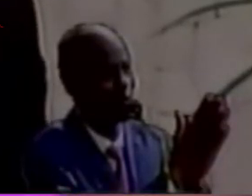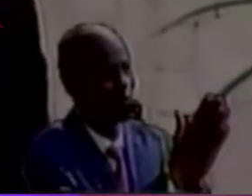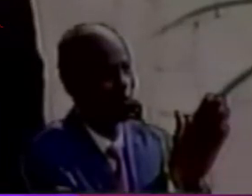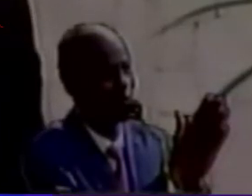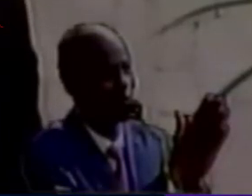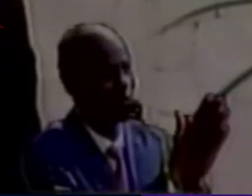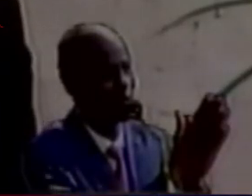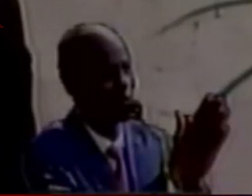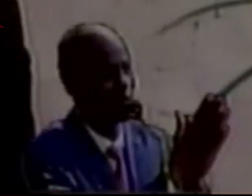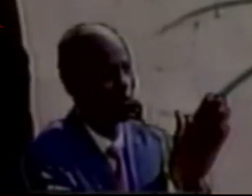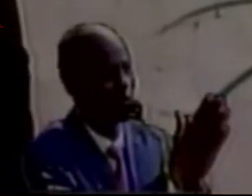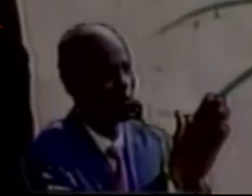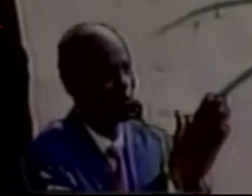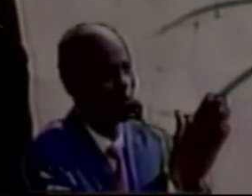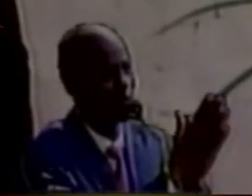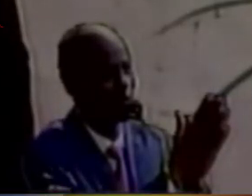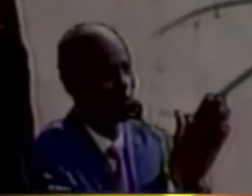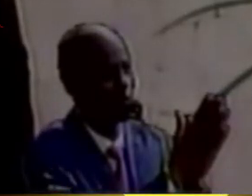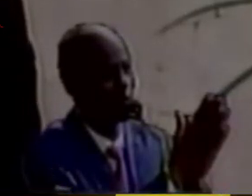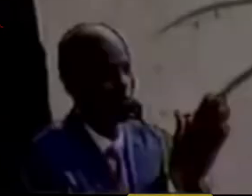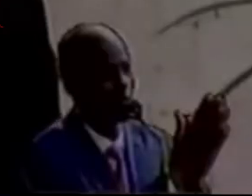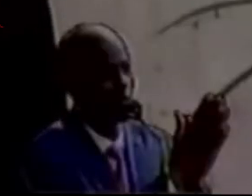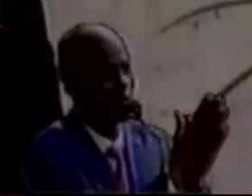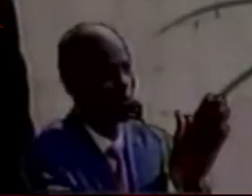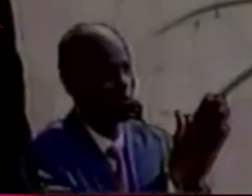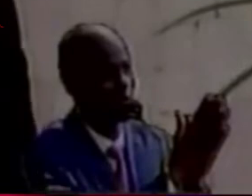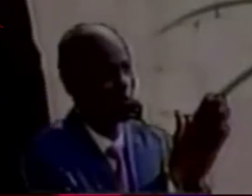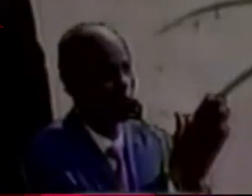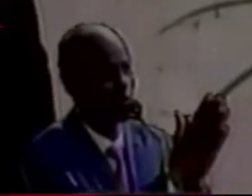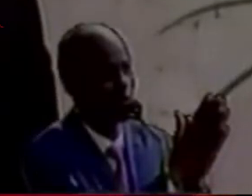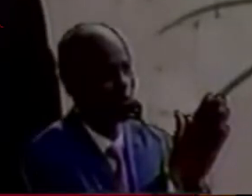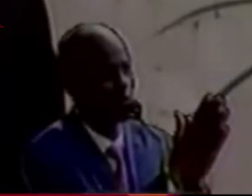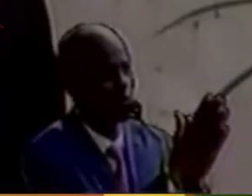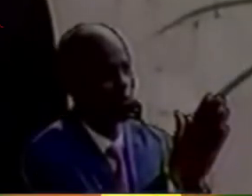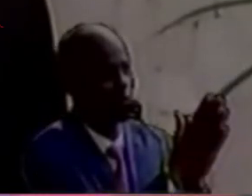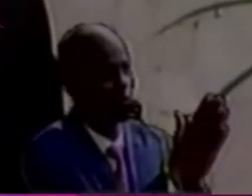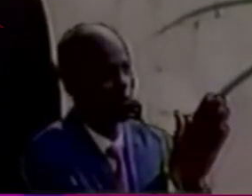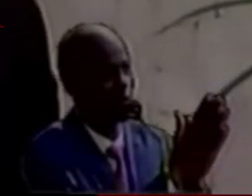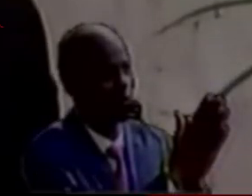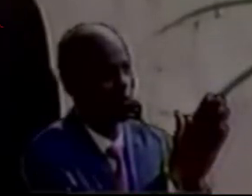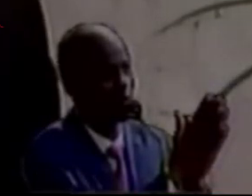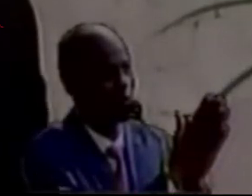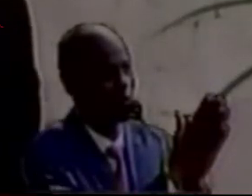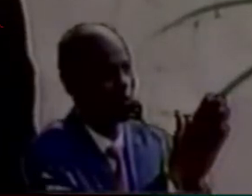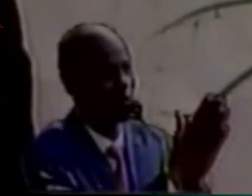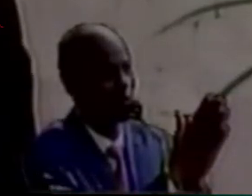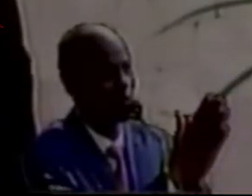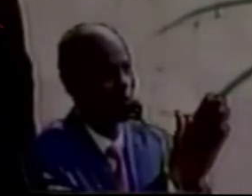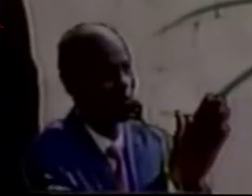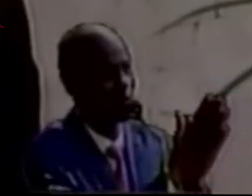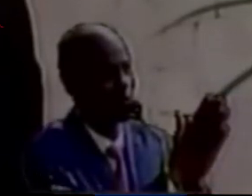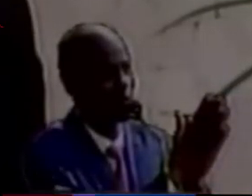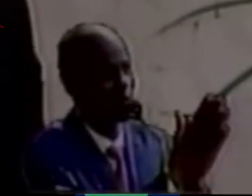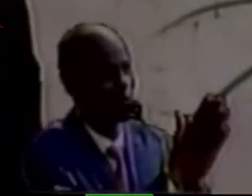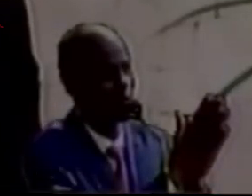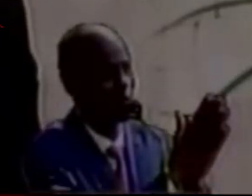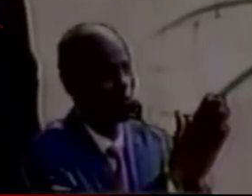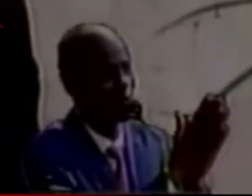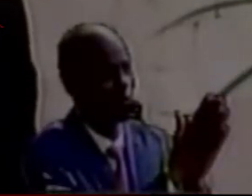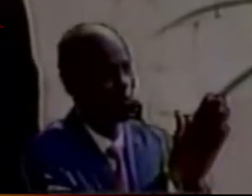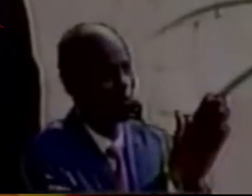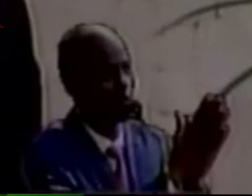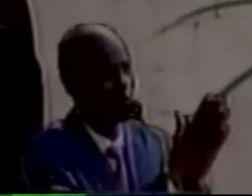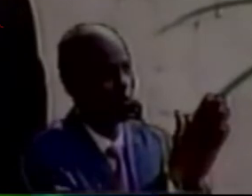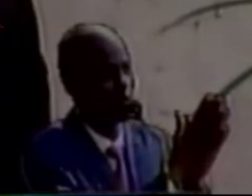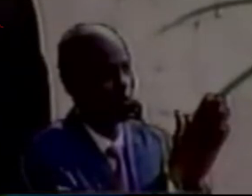voulons mettre trois mounes ensemble pour nous justement bloquer la propagation coronavirus. C'est pour ça que c'est seulement